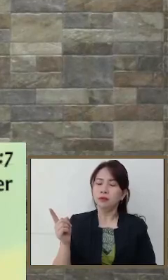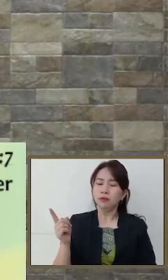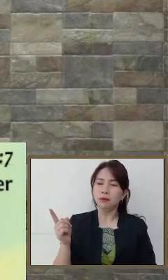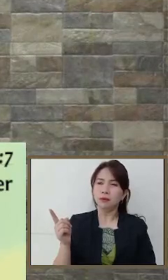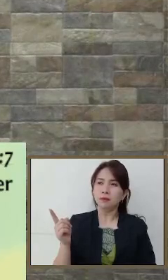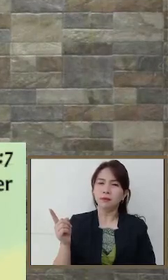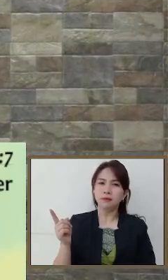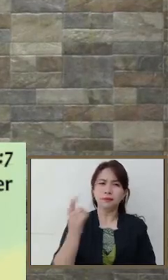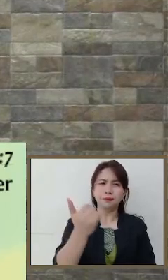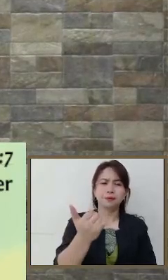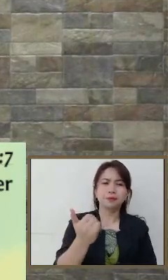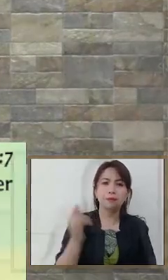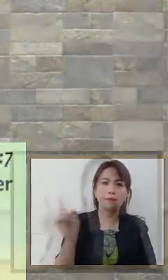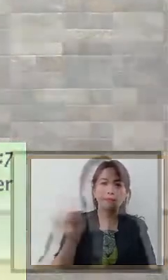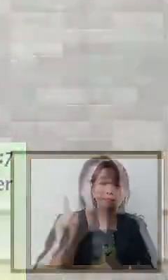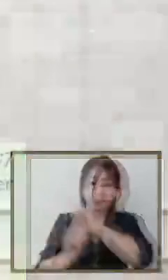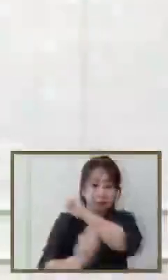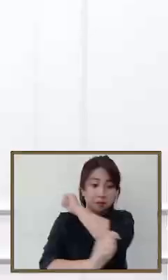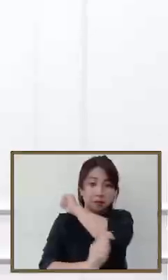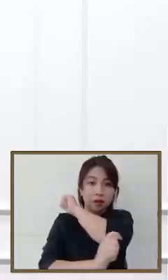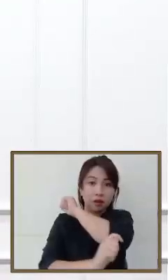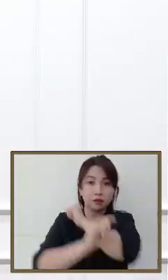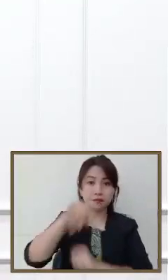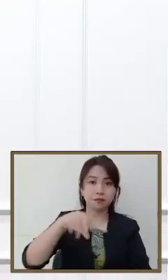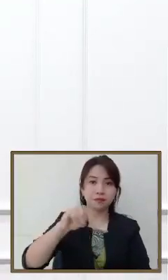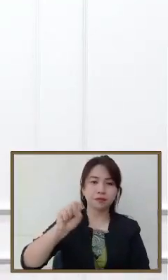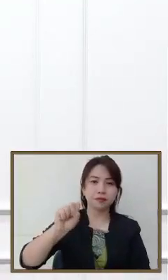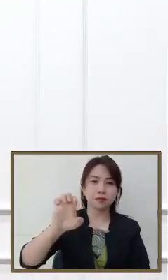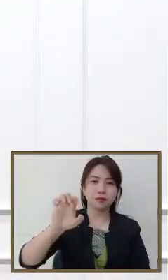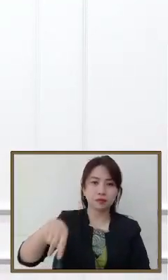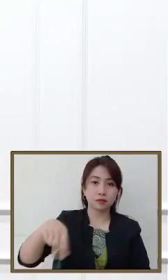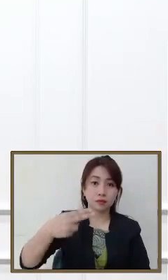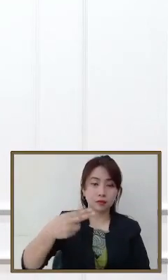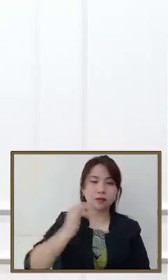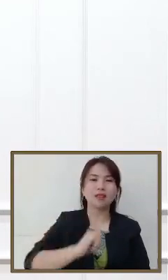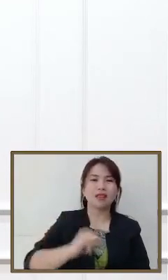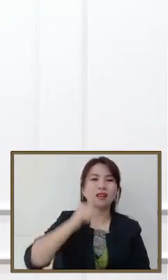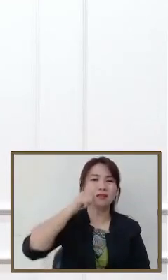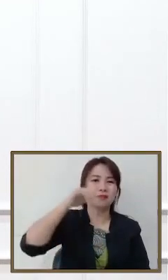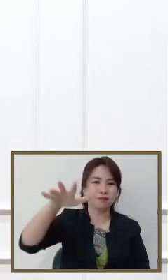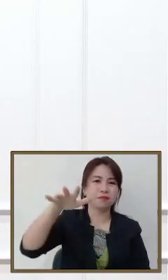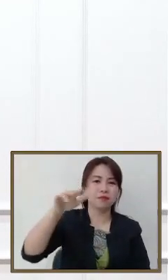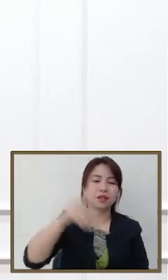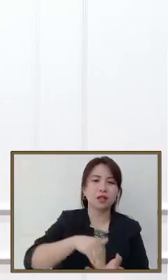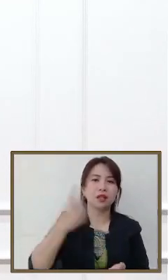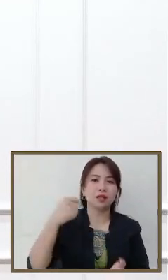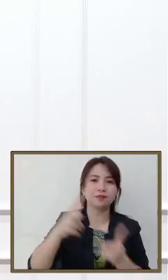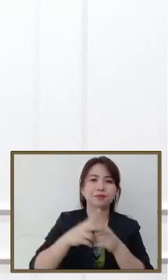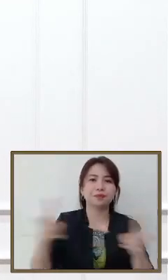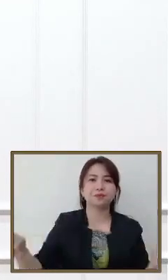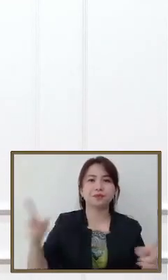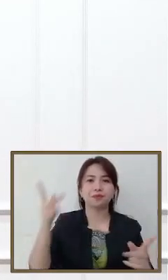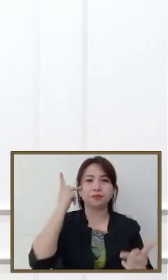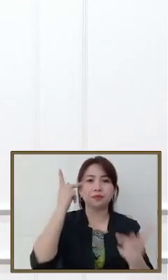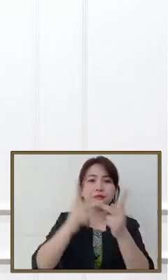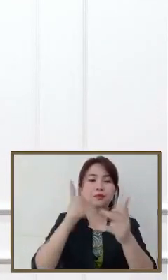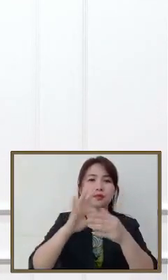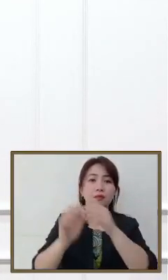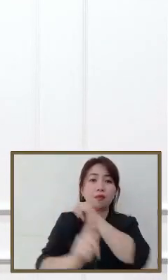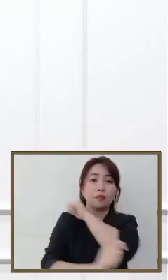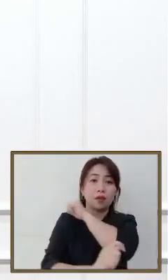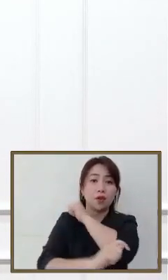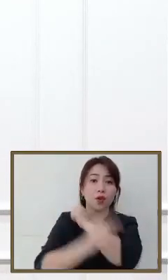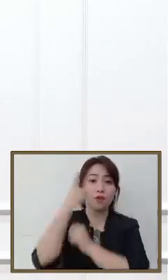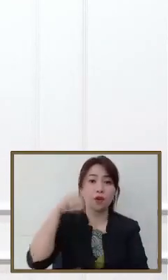babae ang nag-t sa kanya temptation Israel By the way the very purpose of temptation is for us to